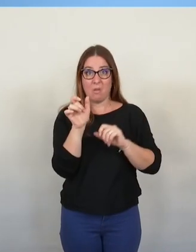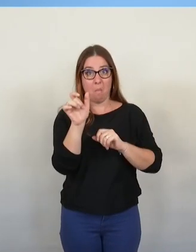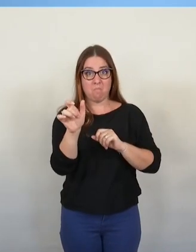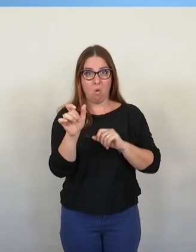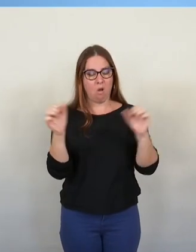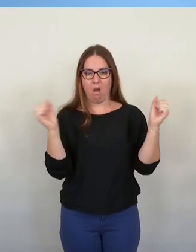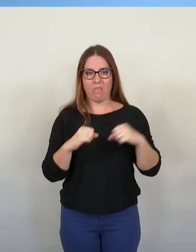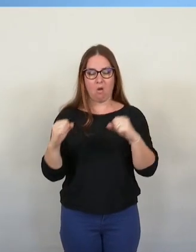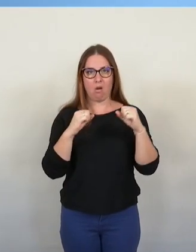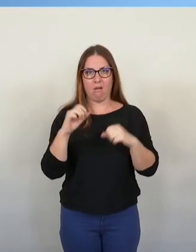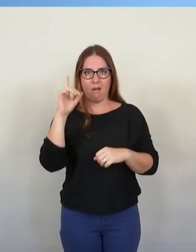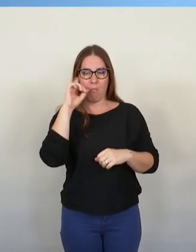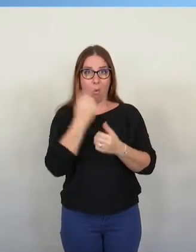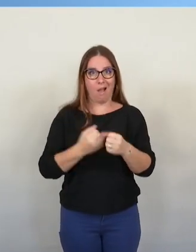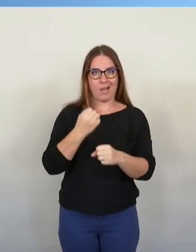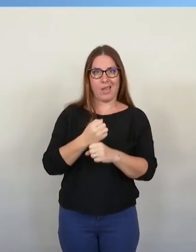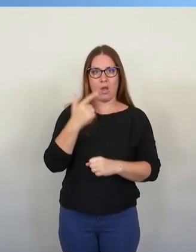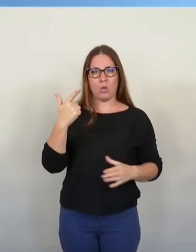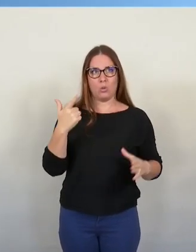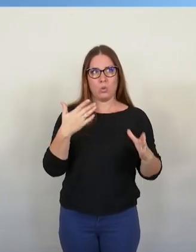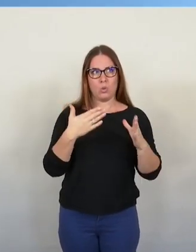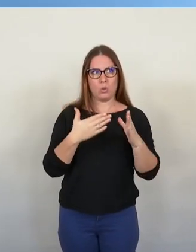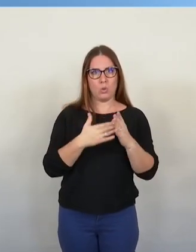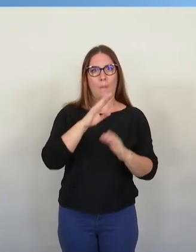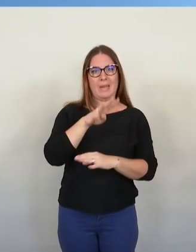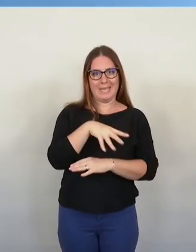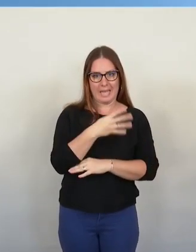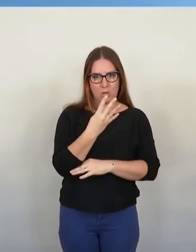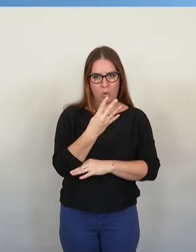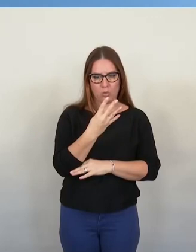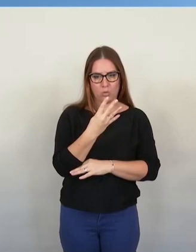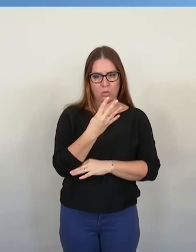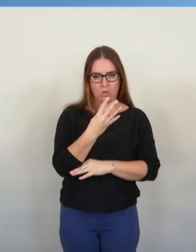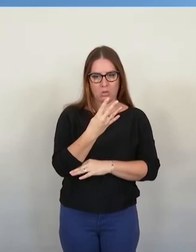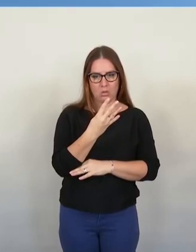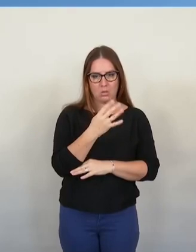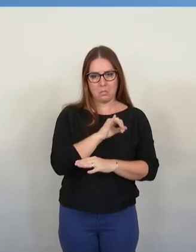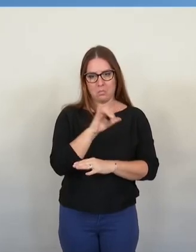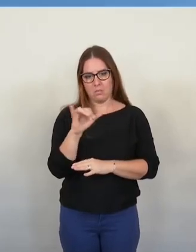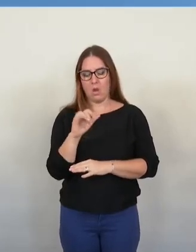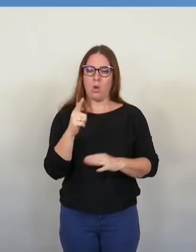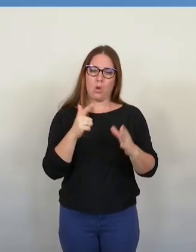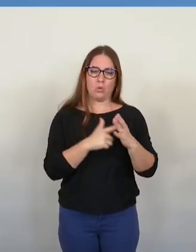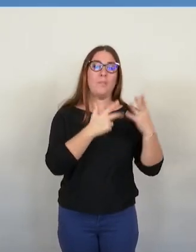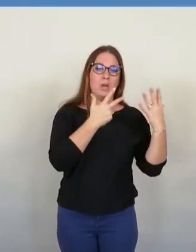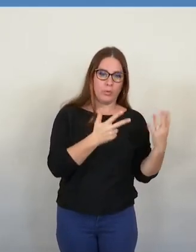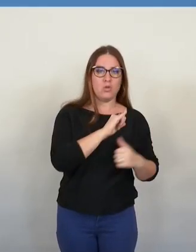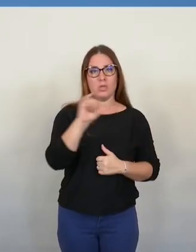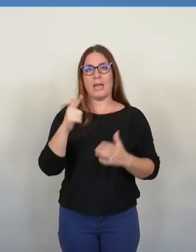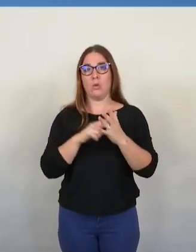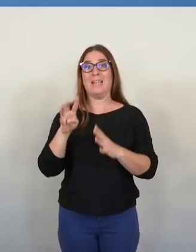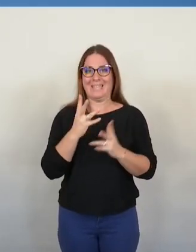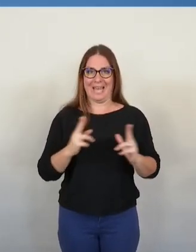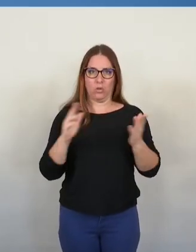qu'elles sont créées entre 2000 2014 jusqu'à entre 2008 et 2014 pardon